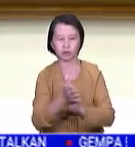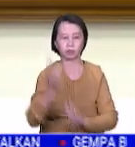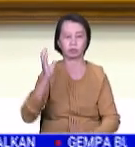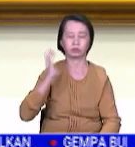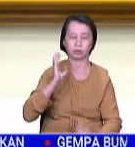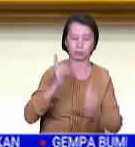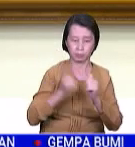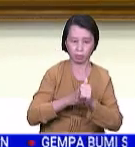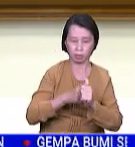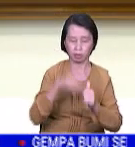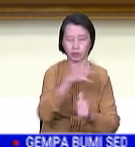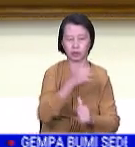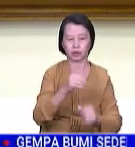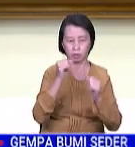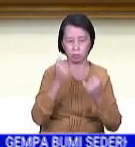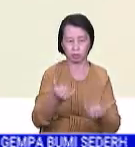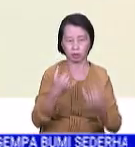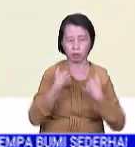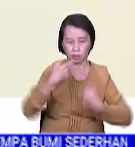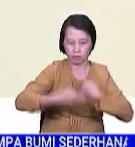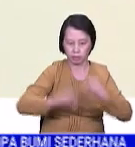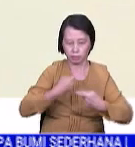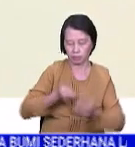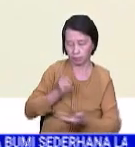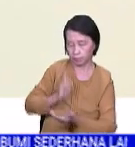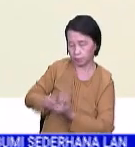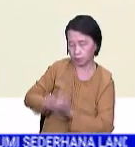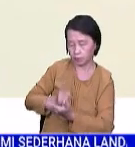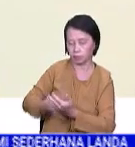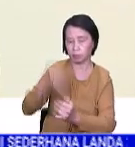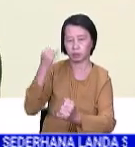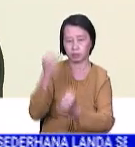pasukan dan perkara tersebut kini dalam proses perbincangan akhir.